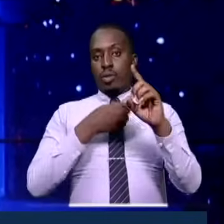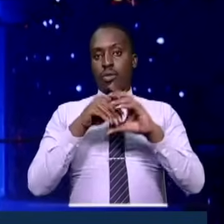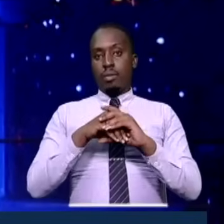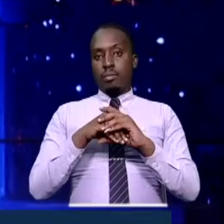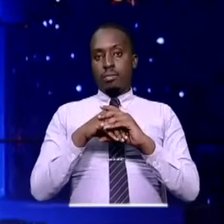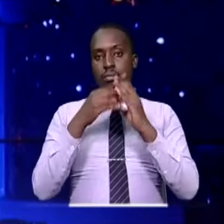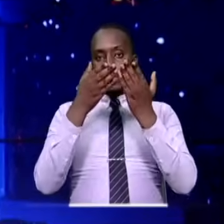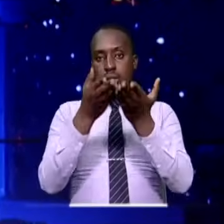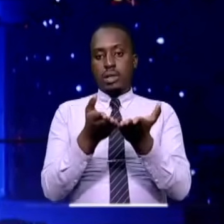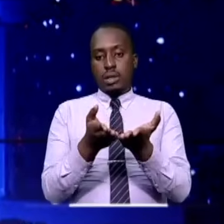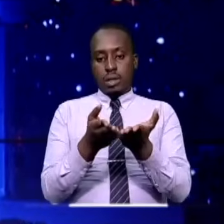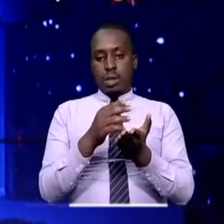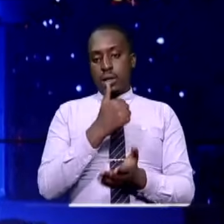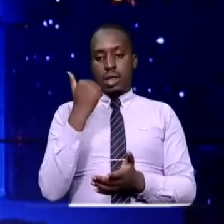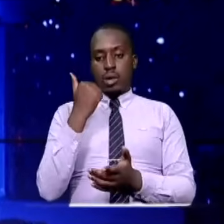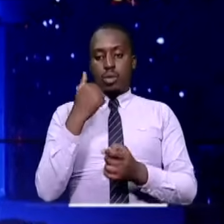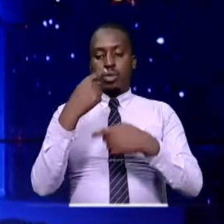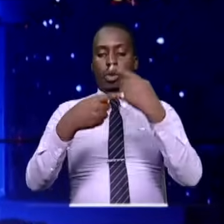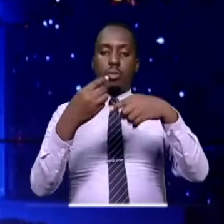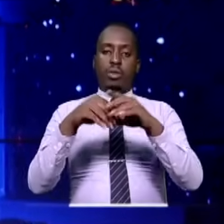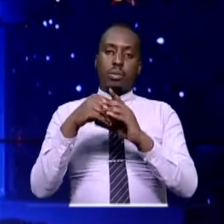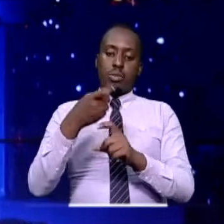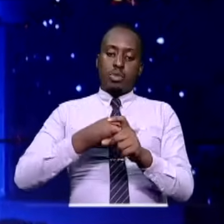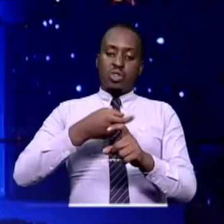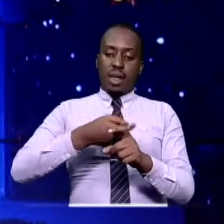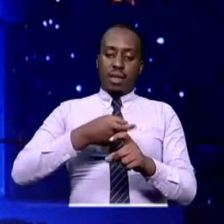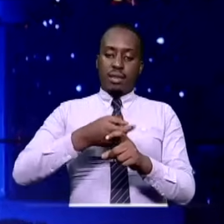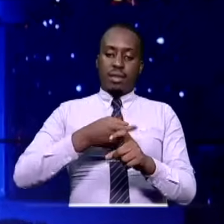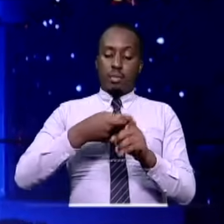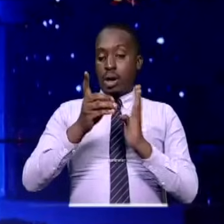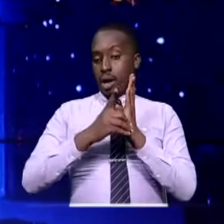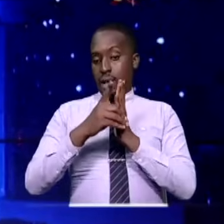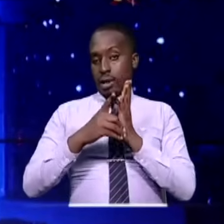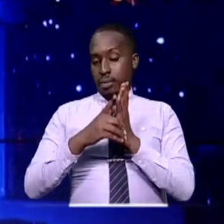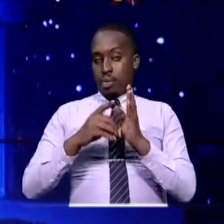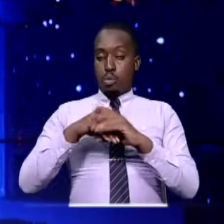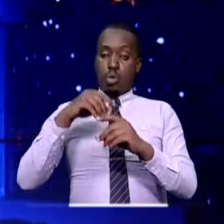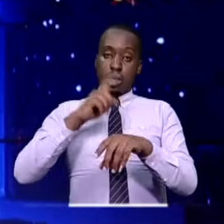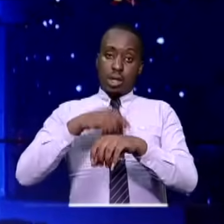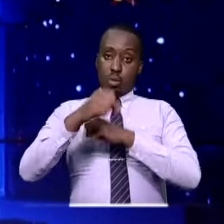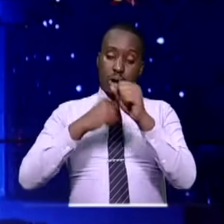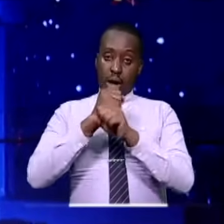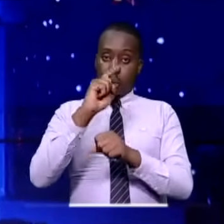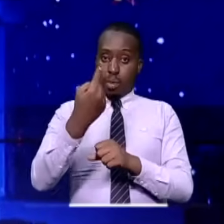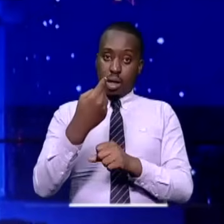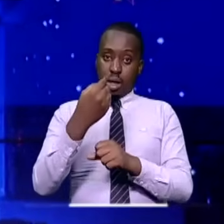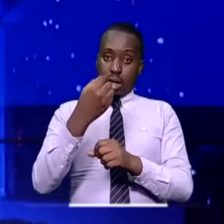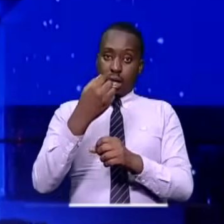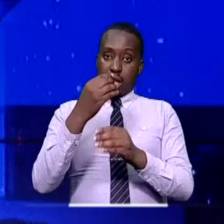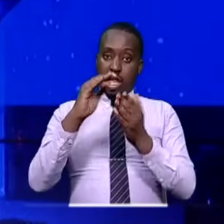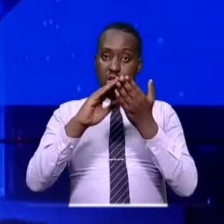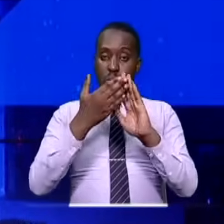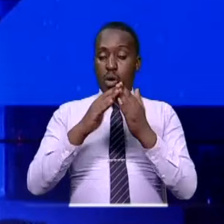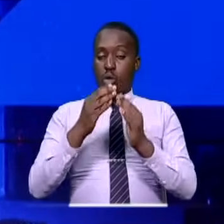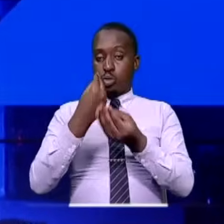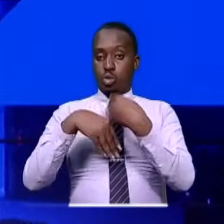muri Nyaruguru dukomereze muri Musanze aho mu gihe cy'umwaka umwe gusaha inyubako z'ubucuruzi 5 muri uwo mujyi